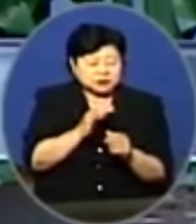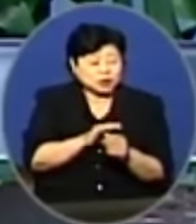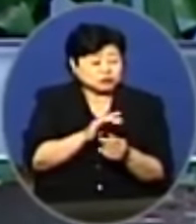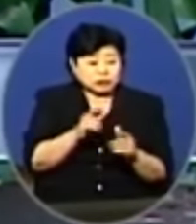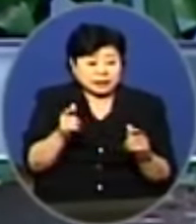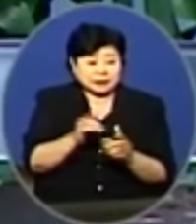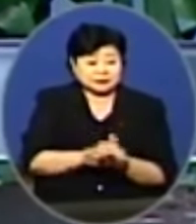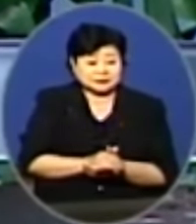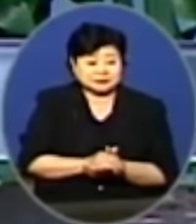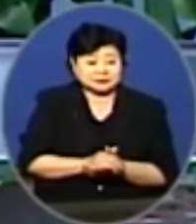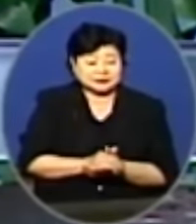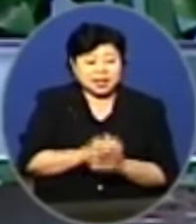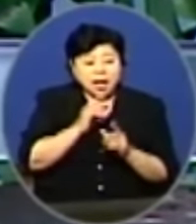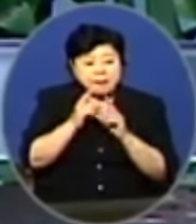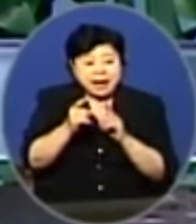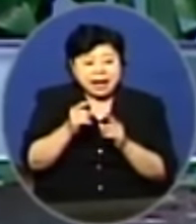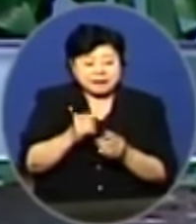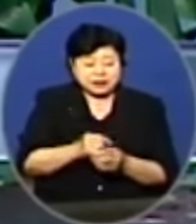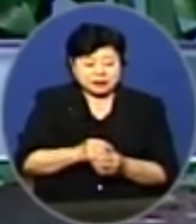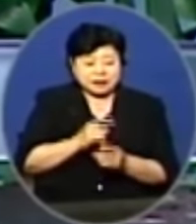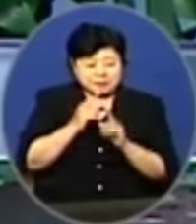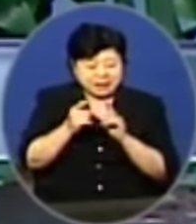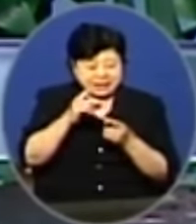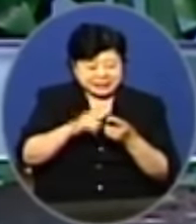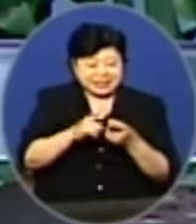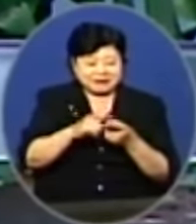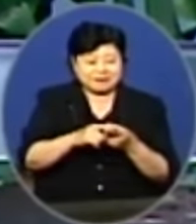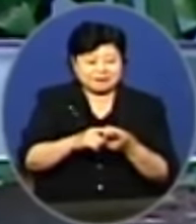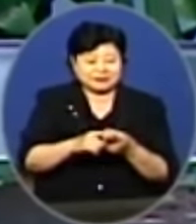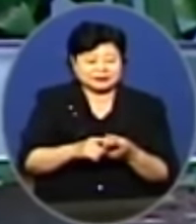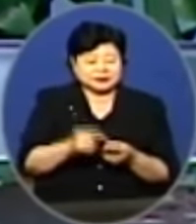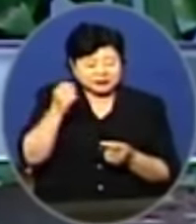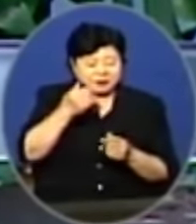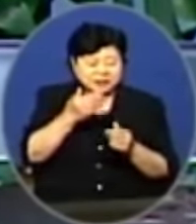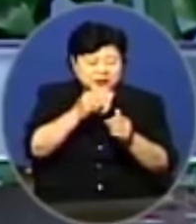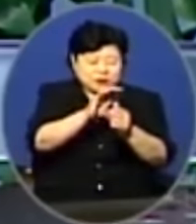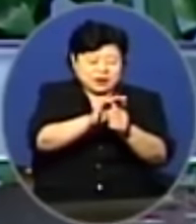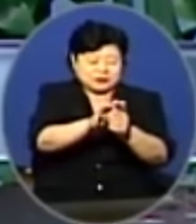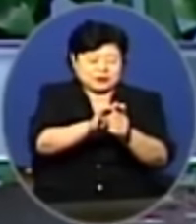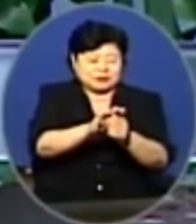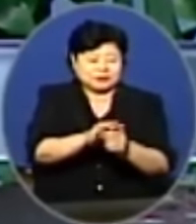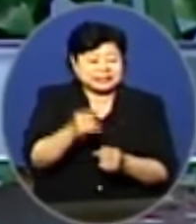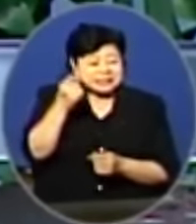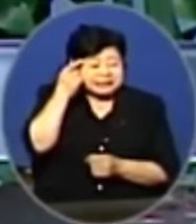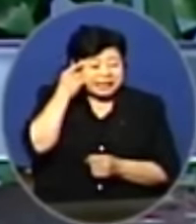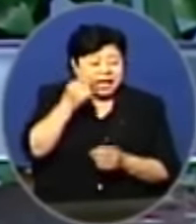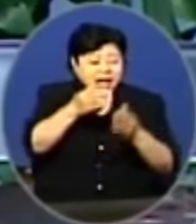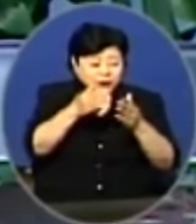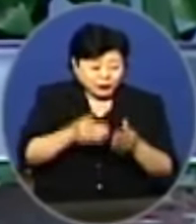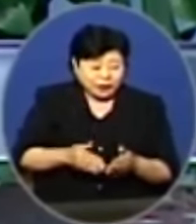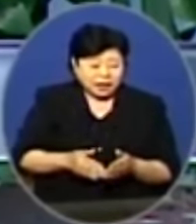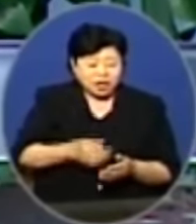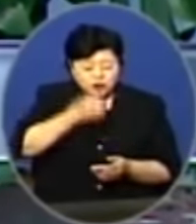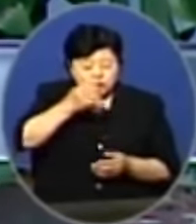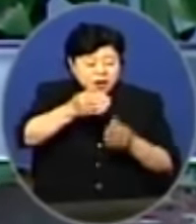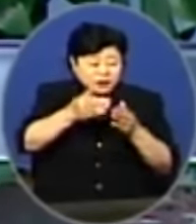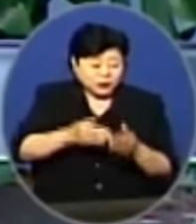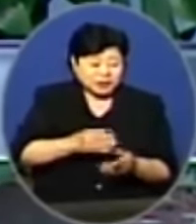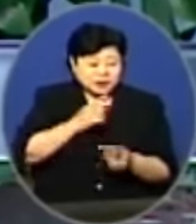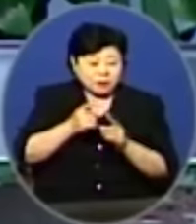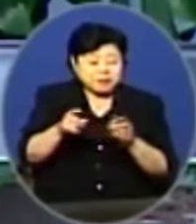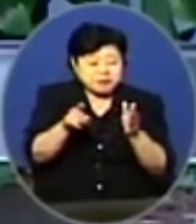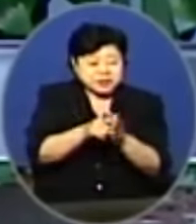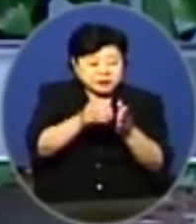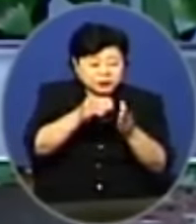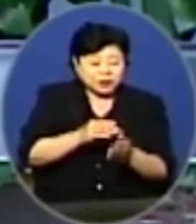계신 것입니다. 여러분이 말하면 그 말에 타고 들어와서 성령이 역사하는 것입니다. 우리의 생각을 통해서, 꿈을 통해서,